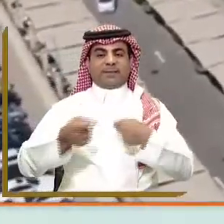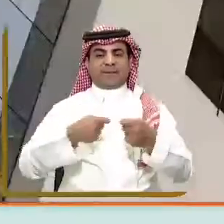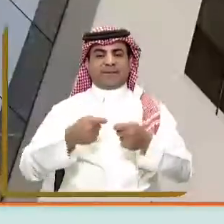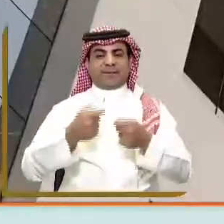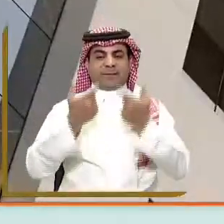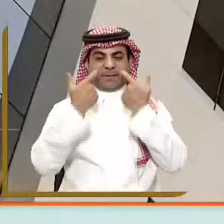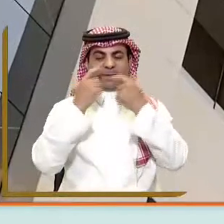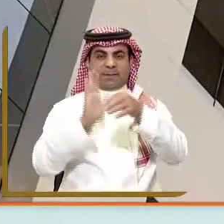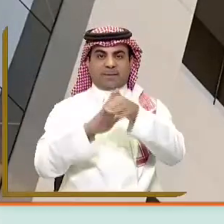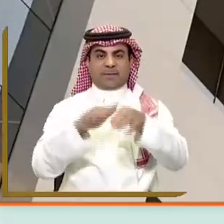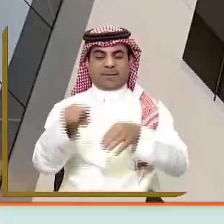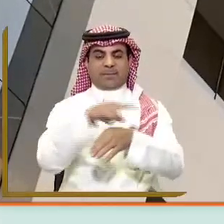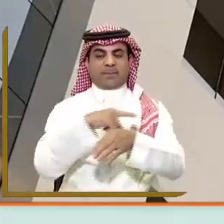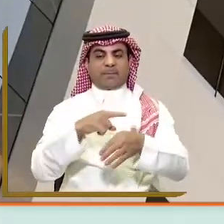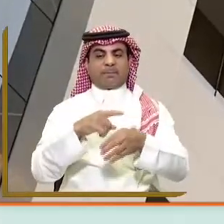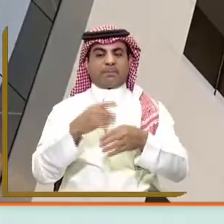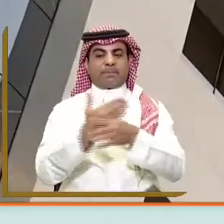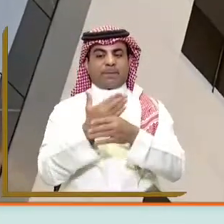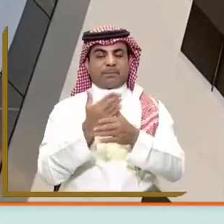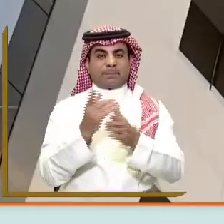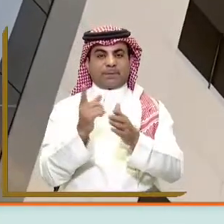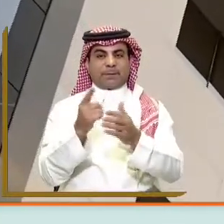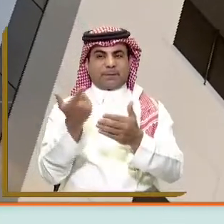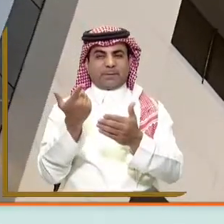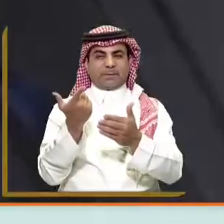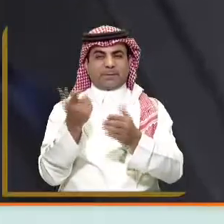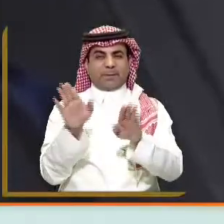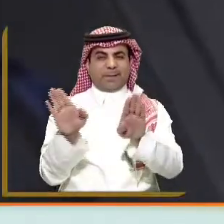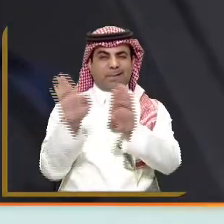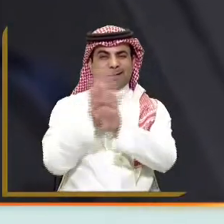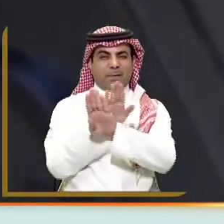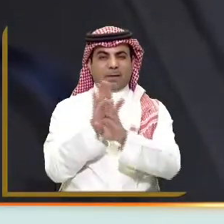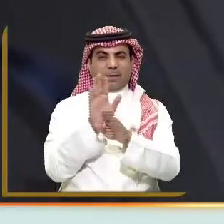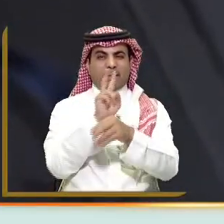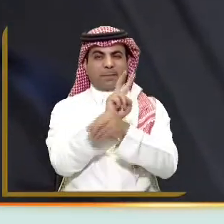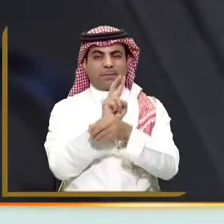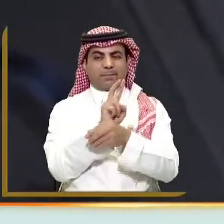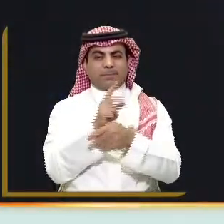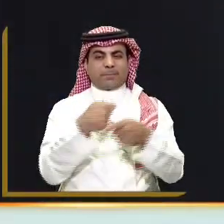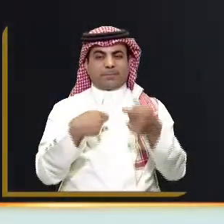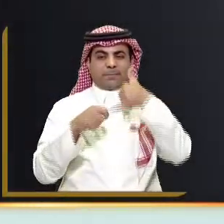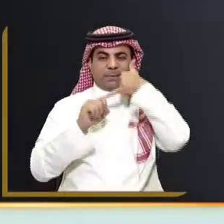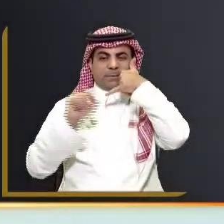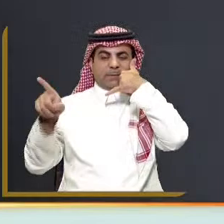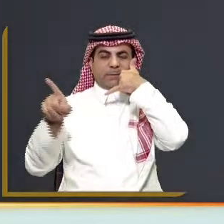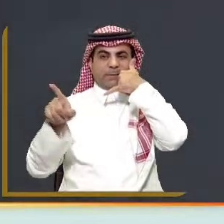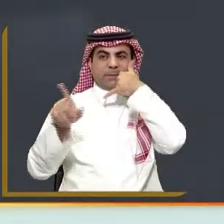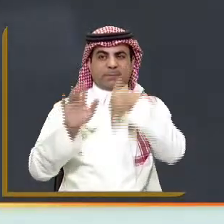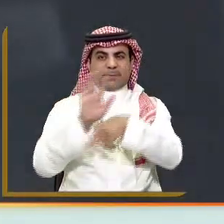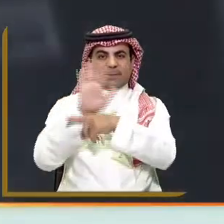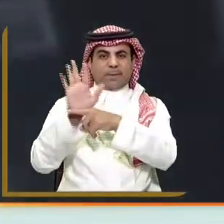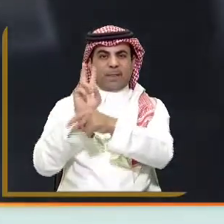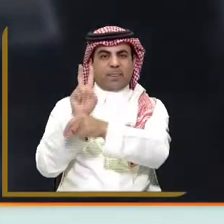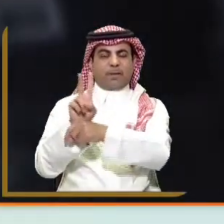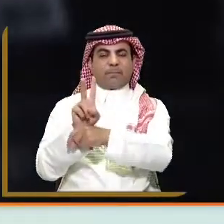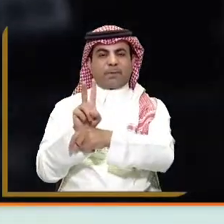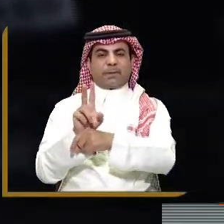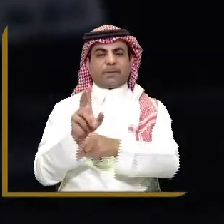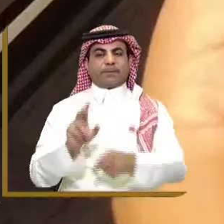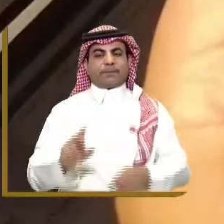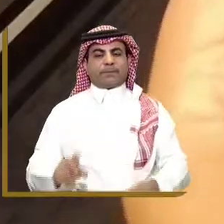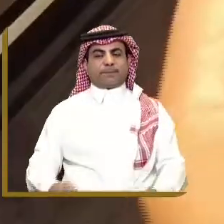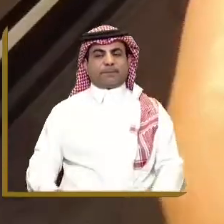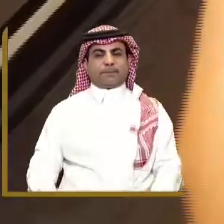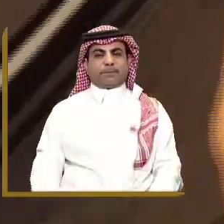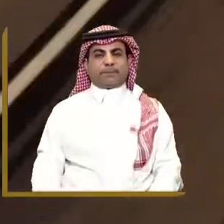وفيها أيضا التجارة تحذر من التعامل مع مجهولين ينتحلون صفتها ويتصلون بالمستهلكين لغرض التحايل.